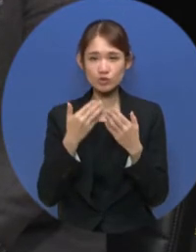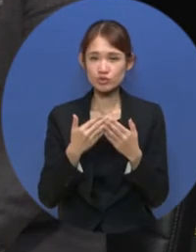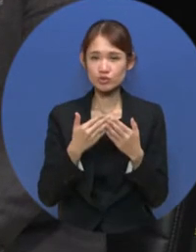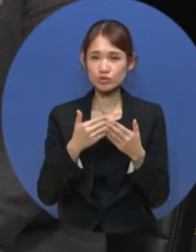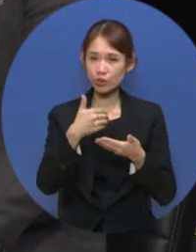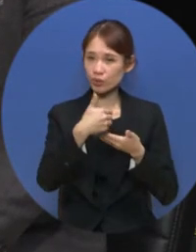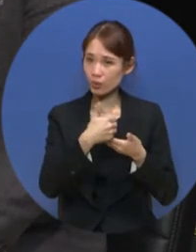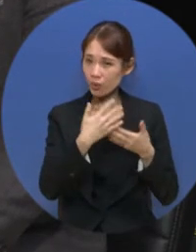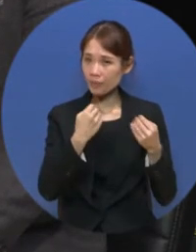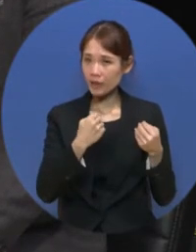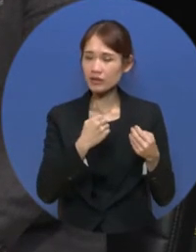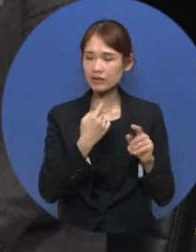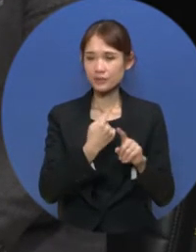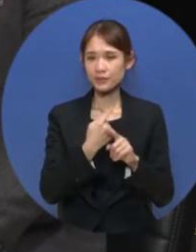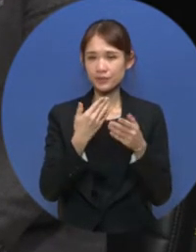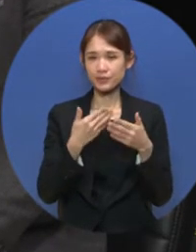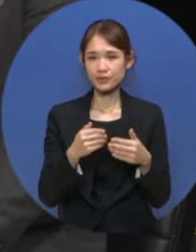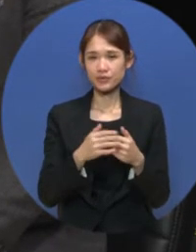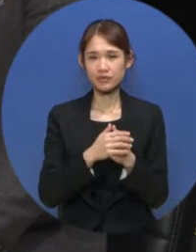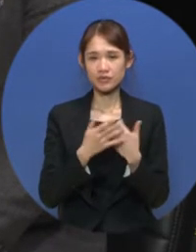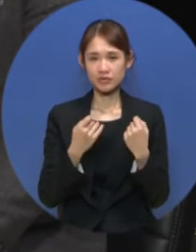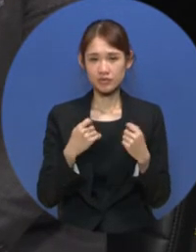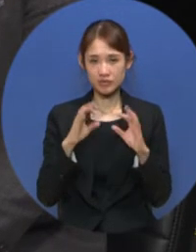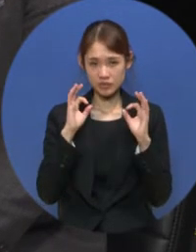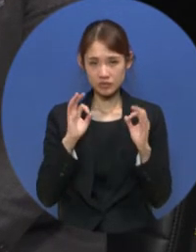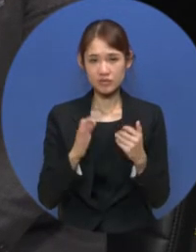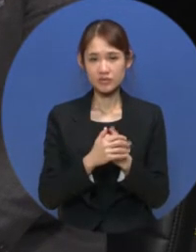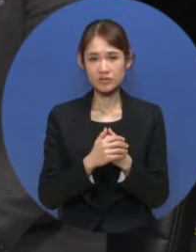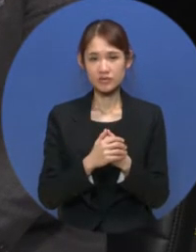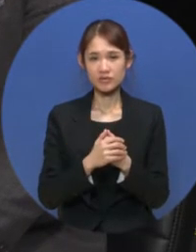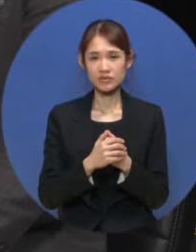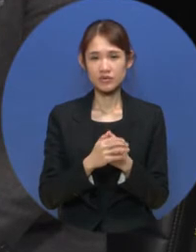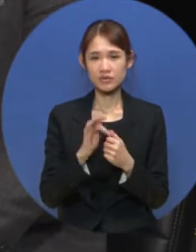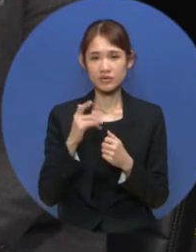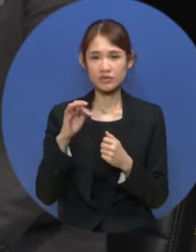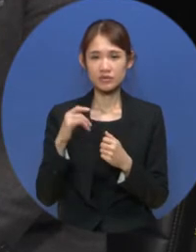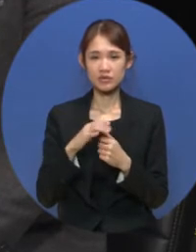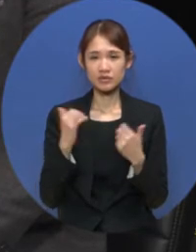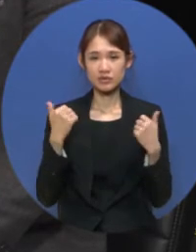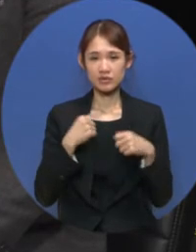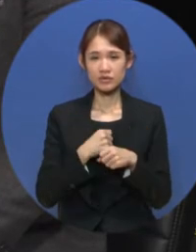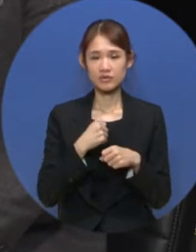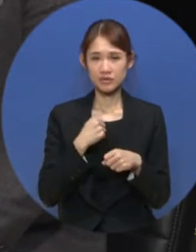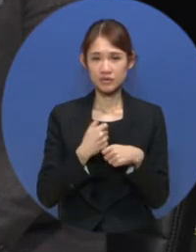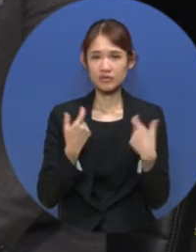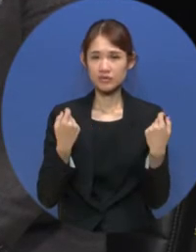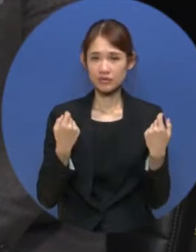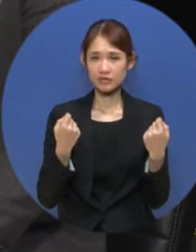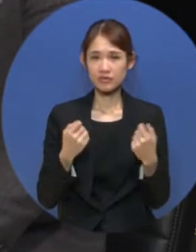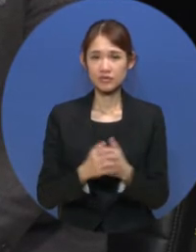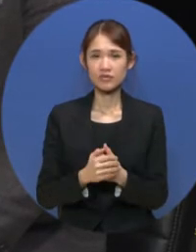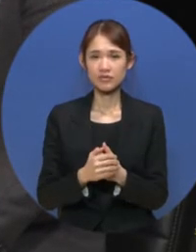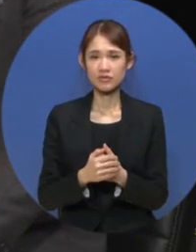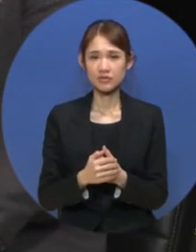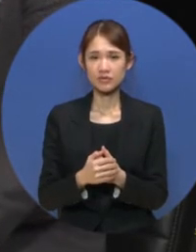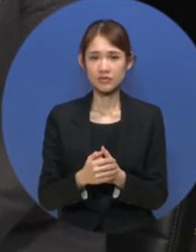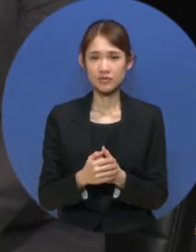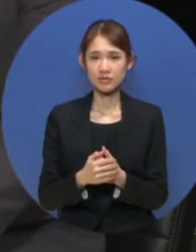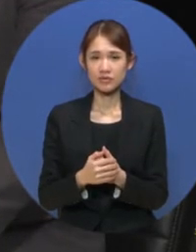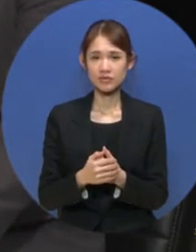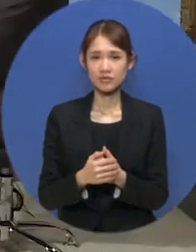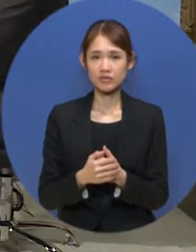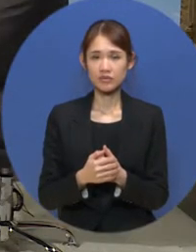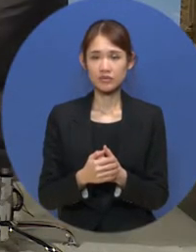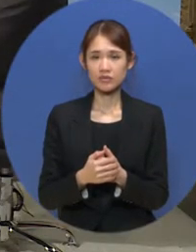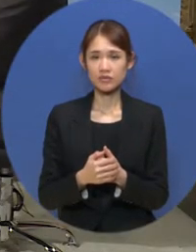많이 반영해 주시고 그런 것들 보면서 지금 이 하티스트 옷이 만들어지지 않았나라는 생각을 해요. 아,